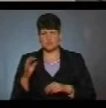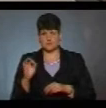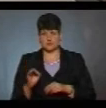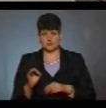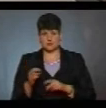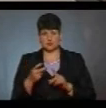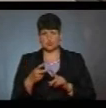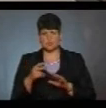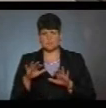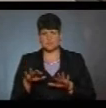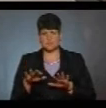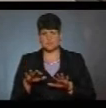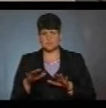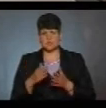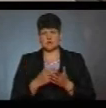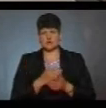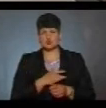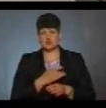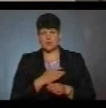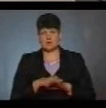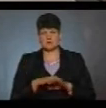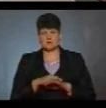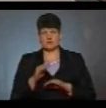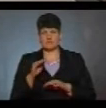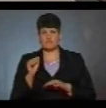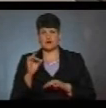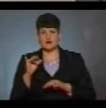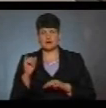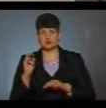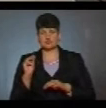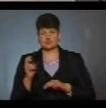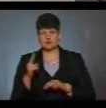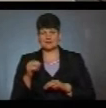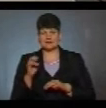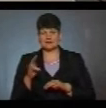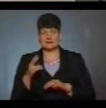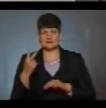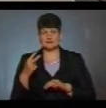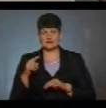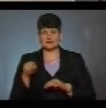21,4%, на другому місці від «Слуги народу» знову ж таки Фаріончук Денис